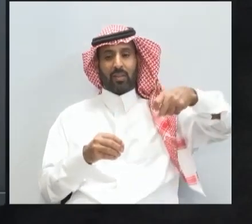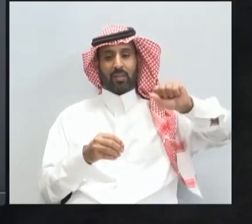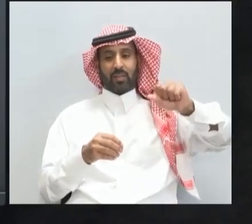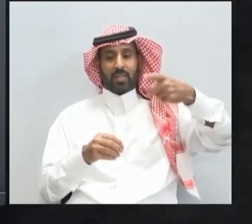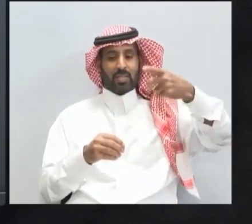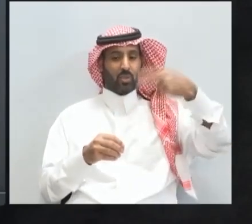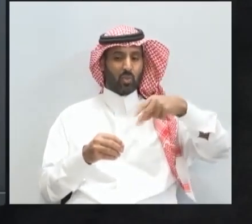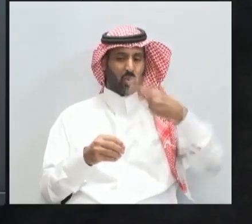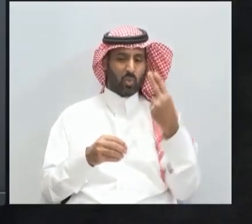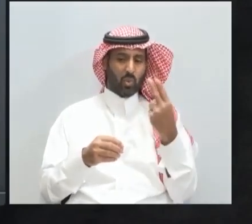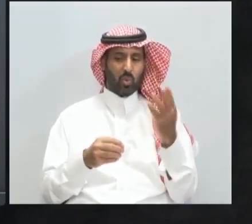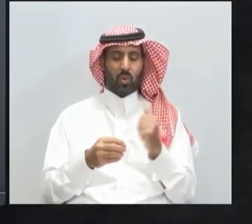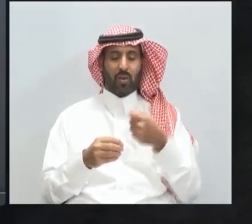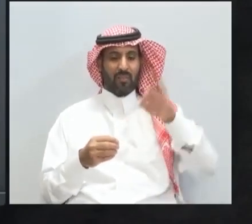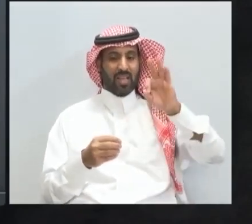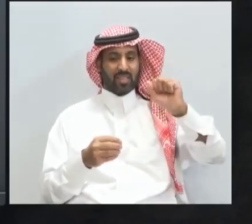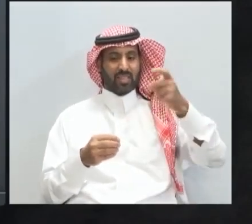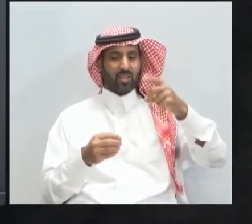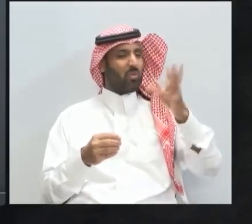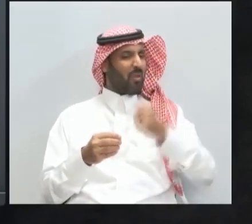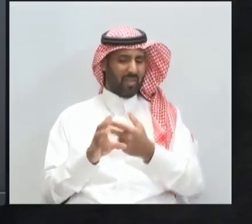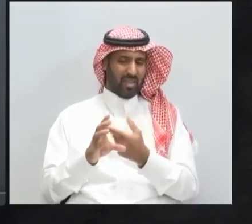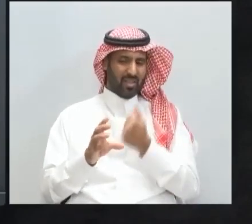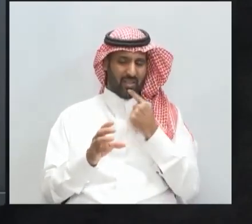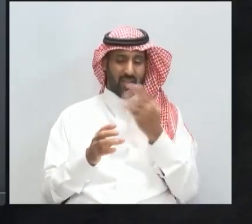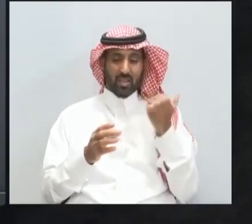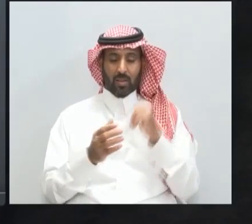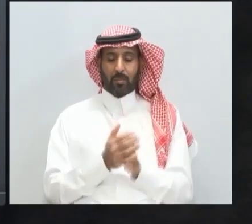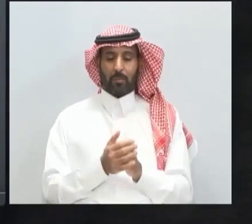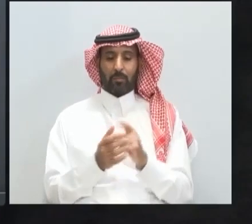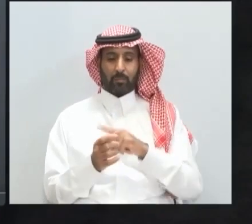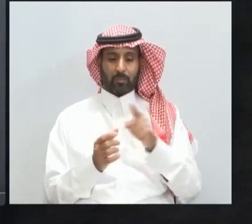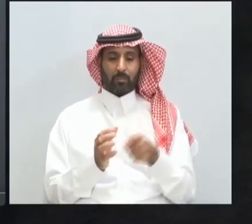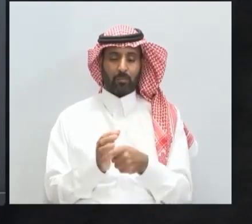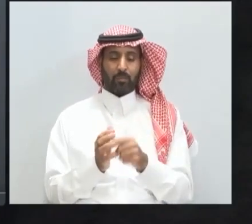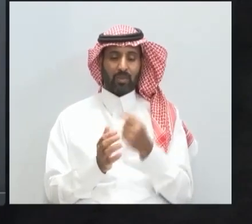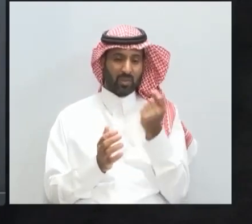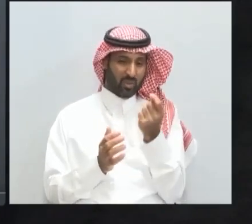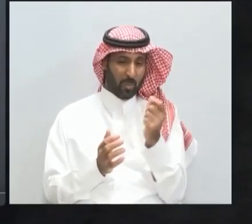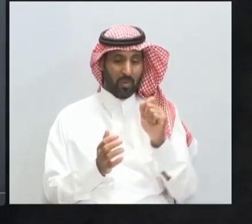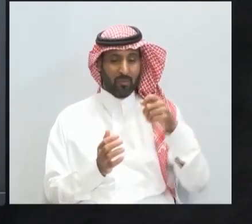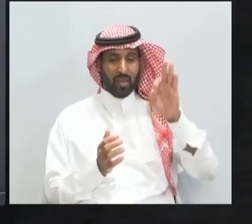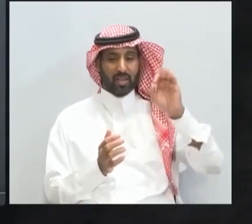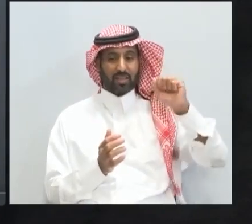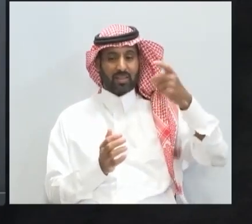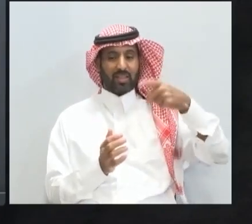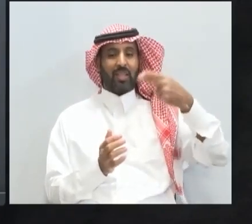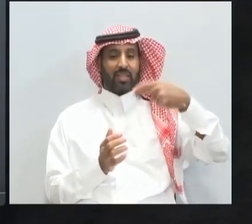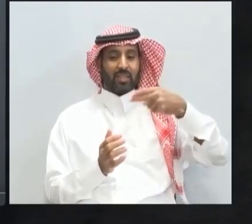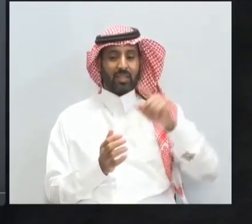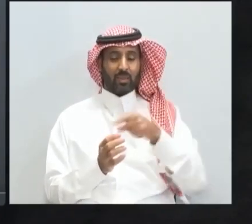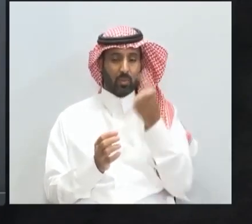مستوى الفاد اتش لم يكون هنالك نواتج في المرحله التي سبقت مرحله ال كريبس لذلك لدينا جزي من الفاد اتش على مستوى